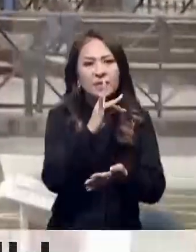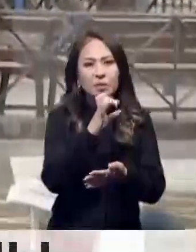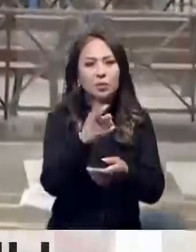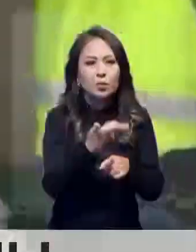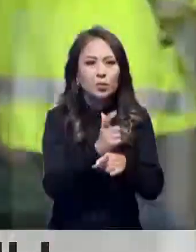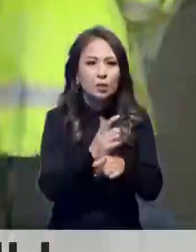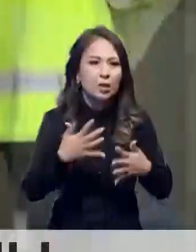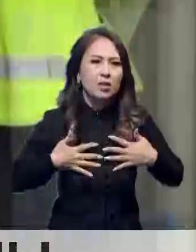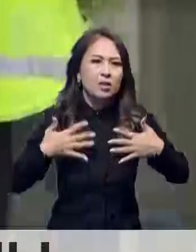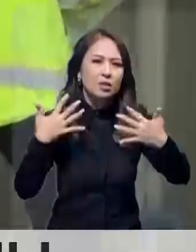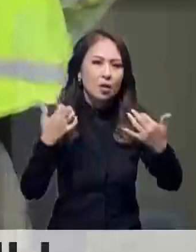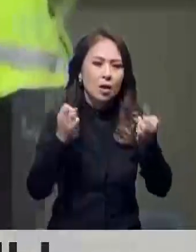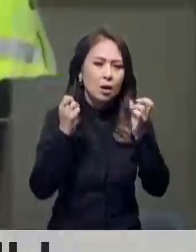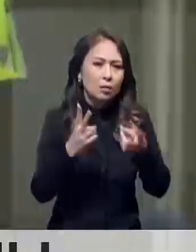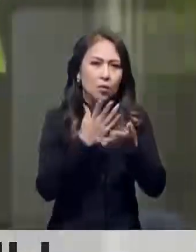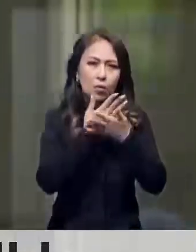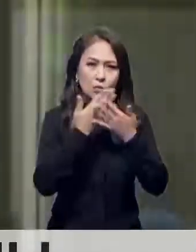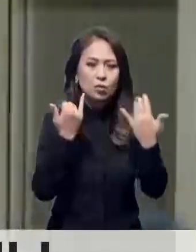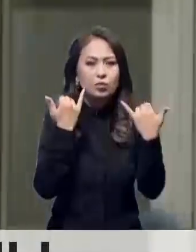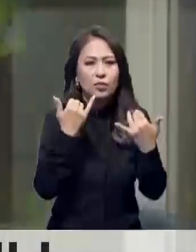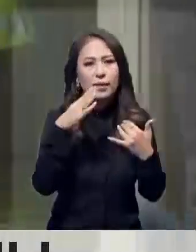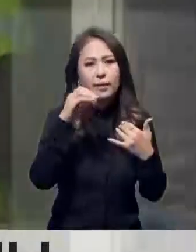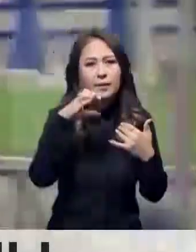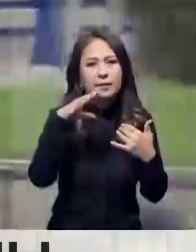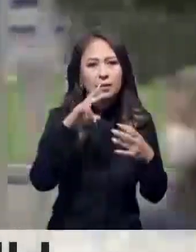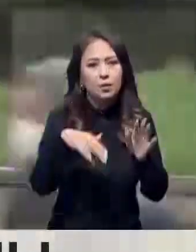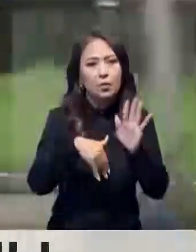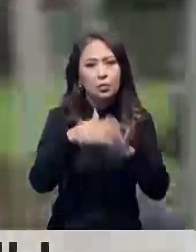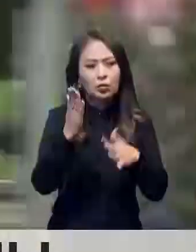қауіп төндірмейді. Дегенмен өзге дерті бар адамдарға тесттен өткен